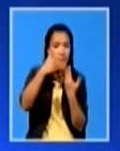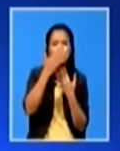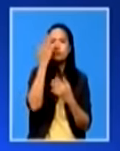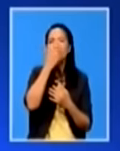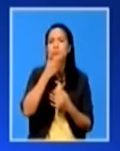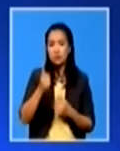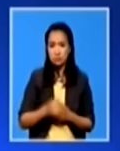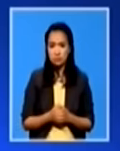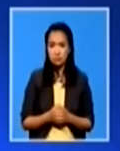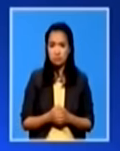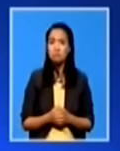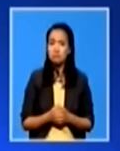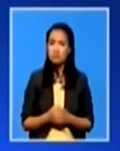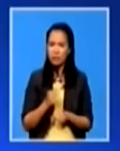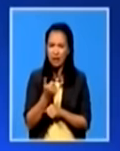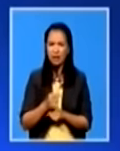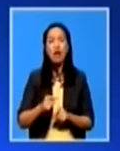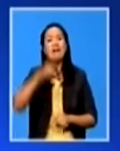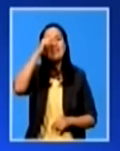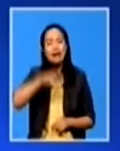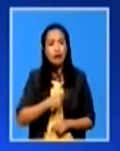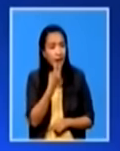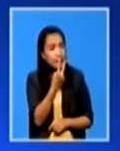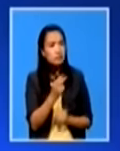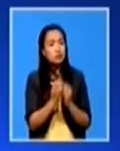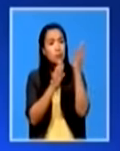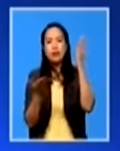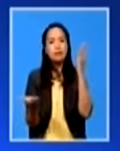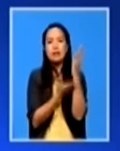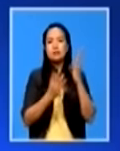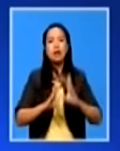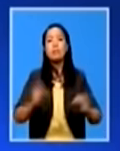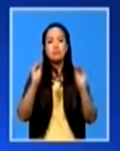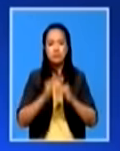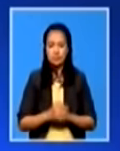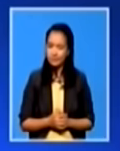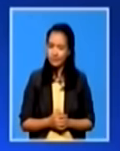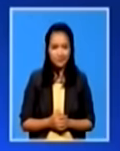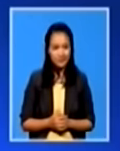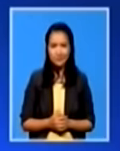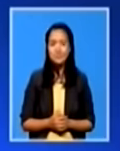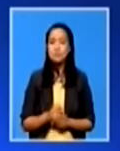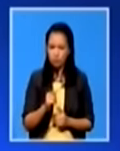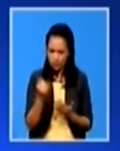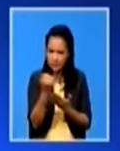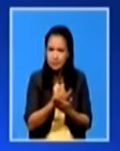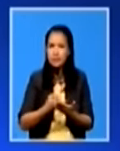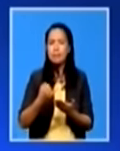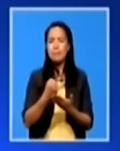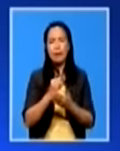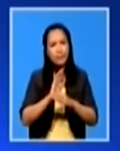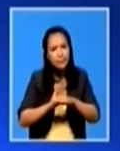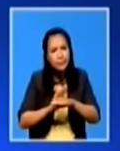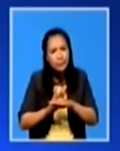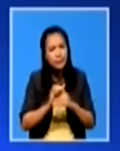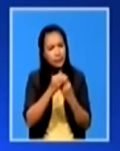อ่ะแต่ไม่โดนอ่ะของเราตัดเกลี้ยงนั่นแหละคือปัญหาของเรานะครับความละเอียดอ่อนความมีศิลปะหรือความเป็นใจใส่ใน